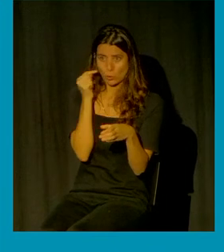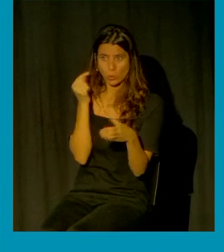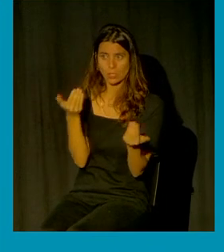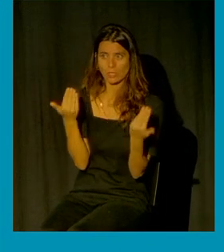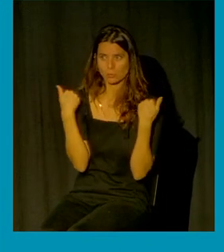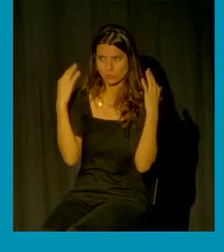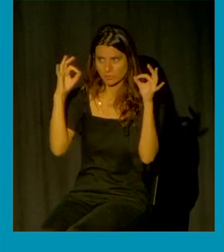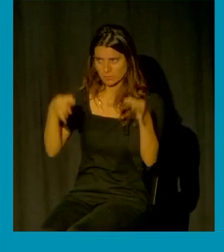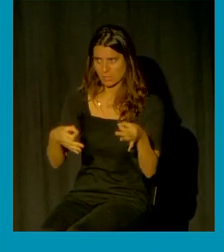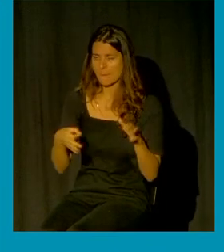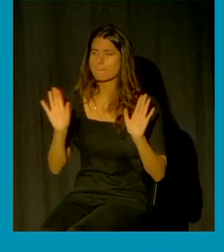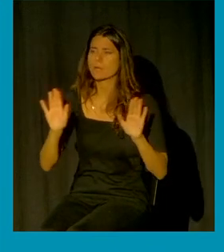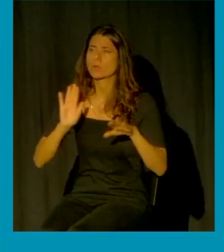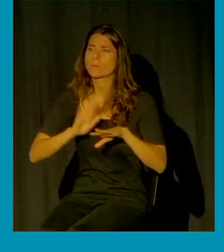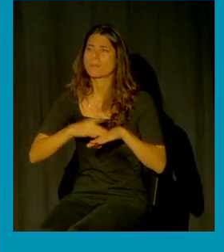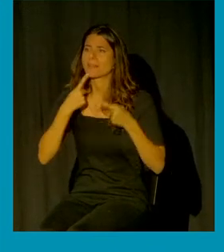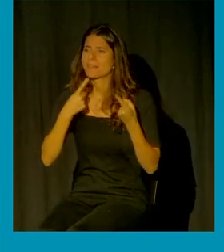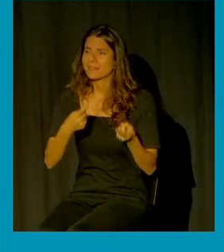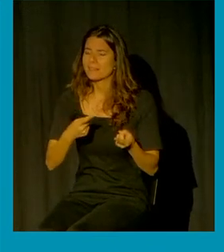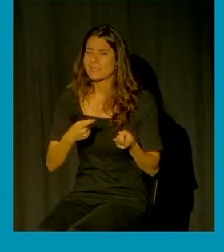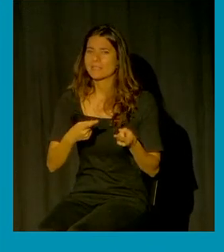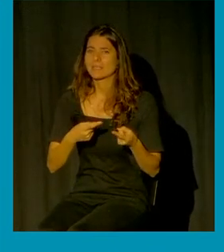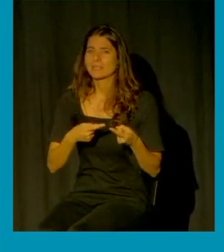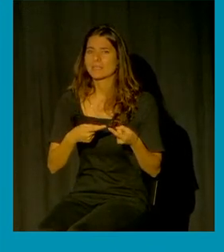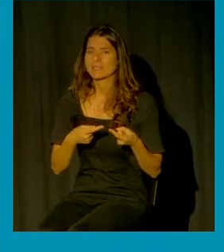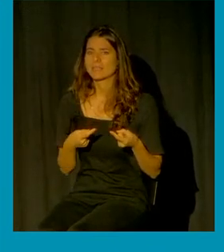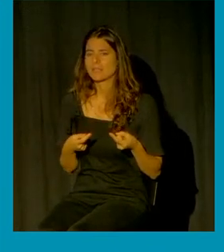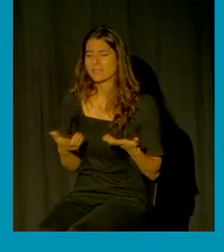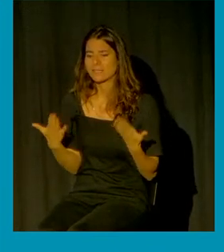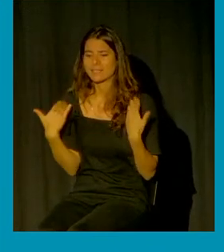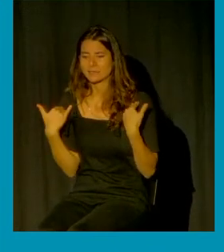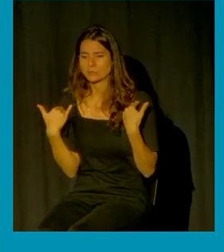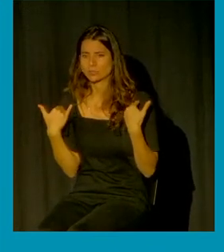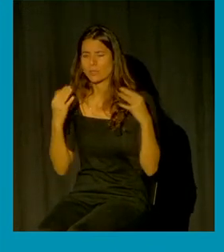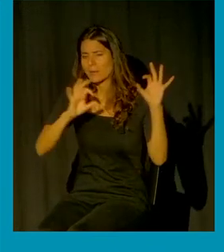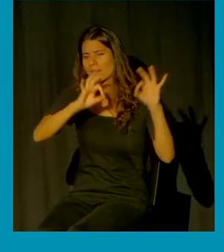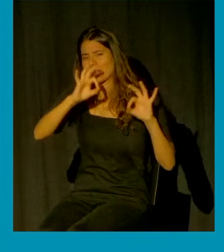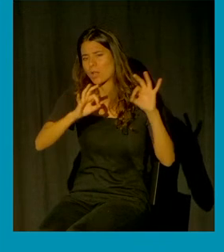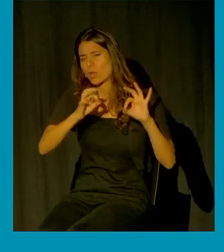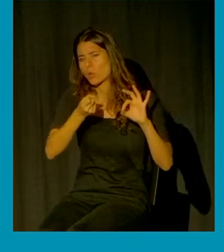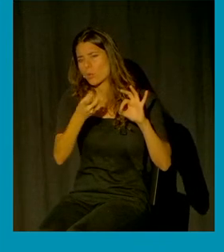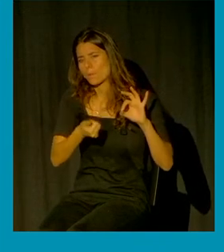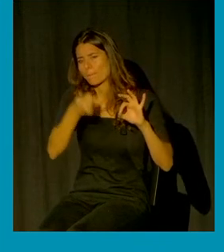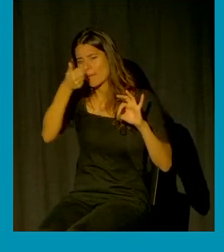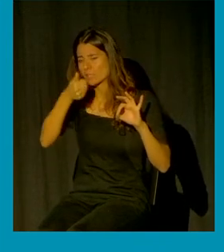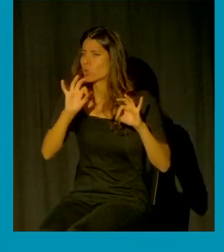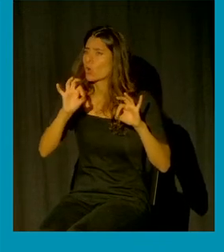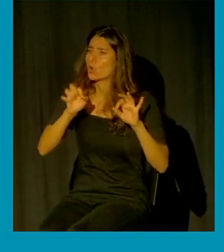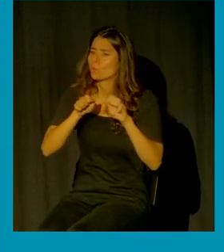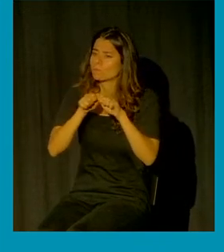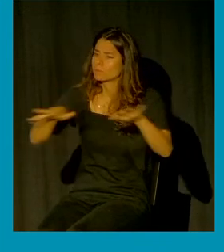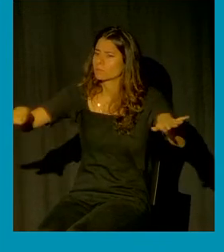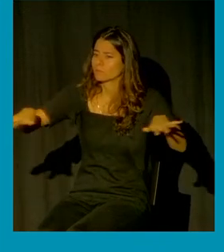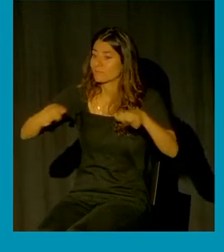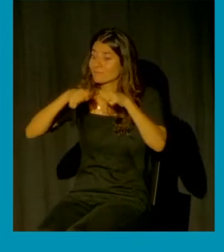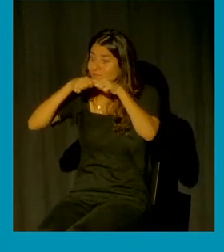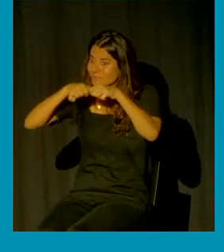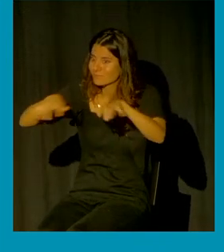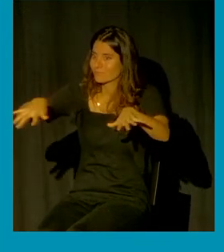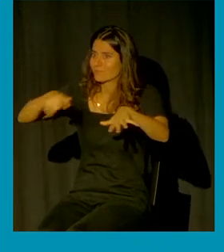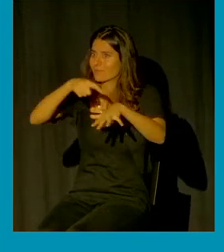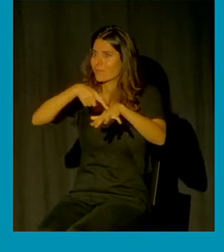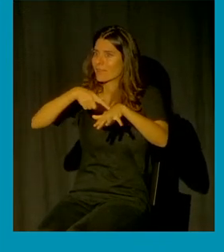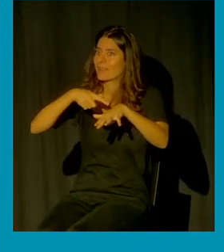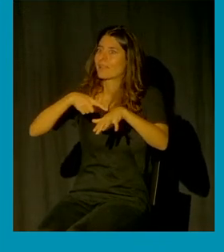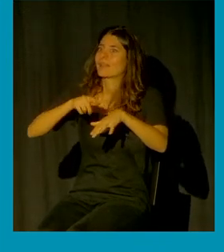determinar l'impacte a l'hora de determinar la responsabilitat sobre el delicte de divulgació inconsentida va considerar